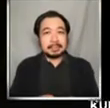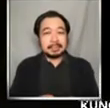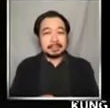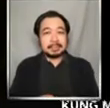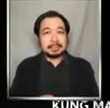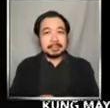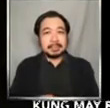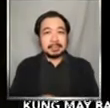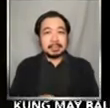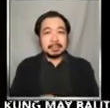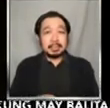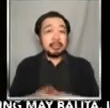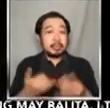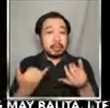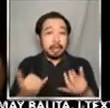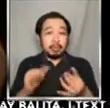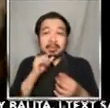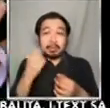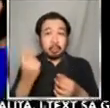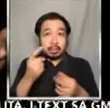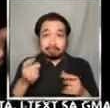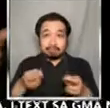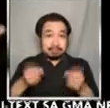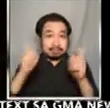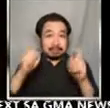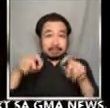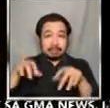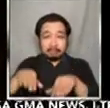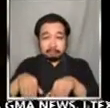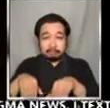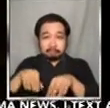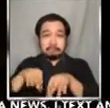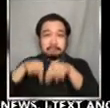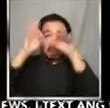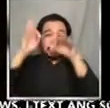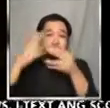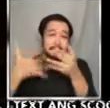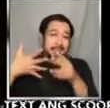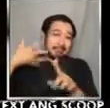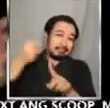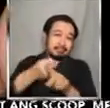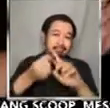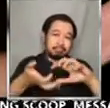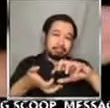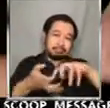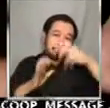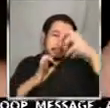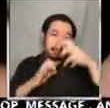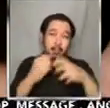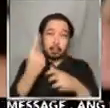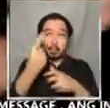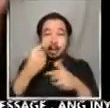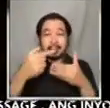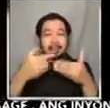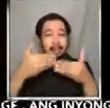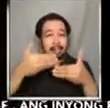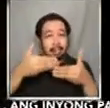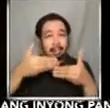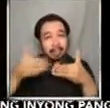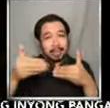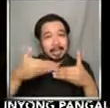Vicky, hindi lamang nga yung biglaang pagbaha ang maaring idulot ng pagkasira ng isa sa mga rubber gate nitong Bustos